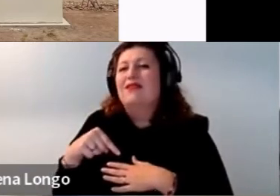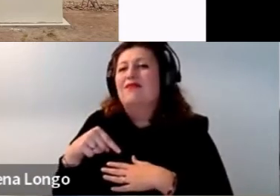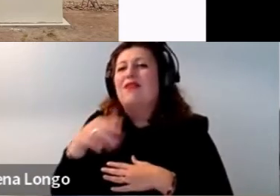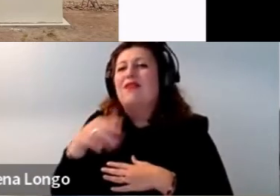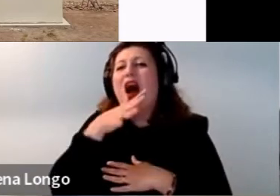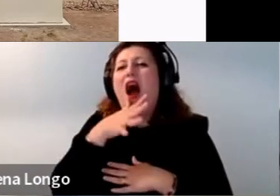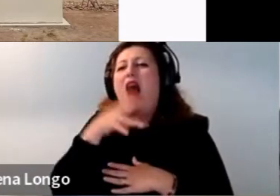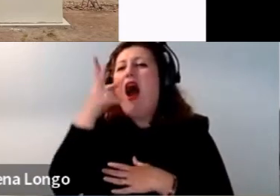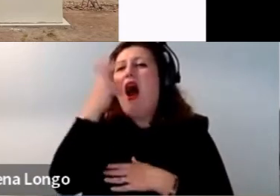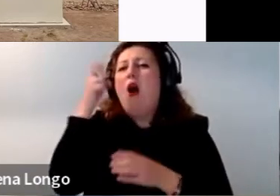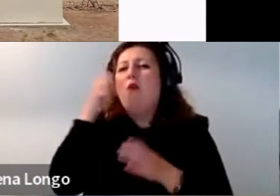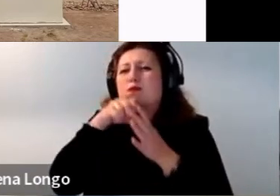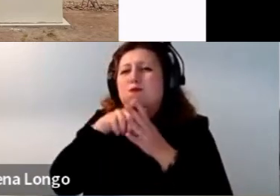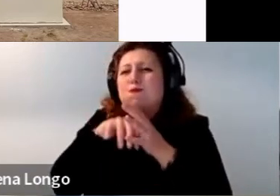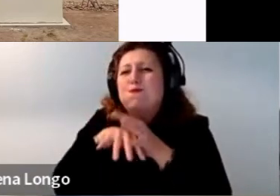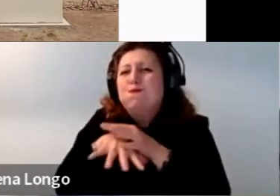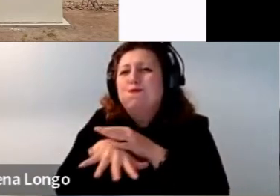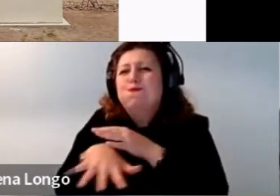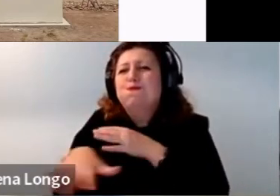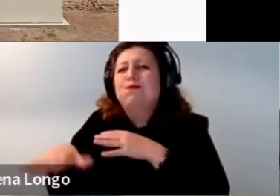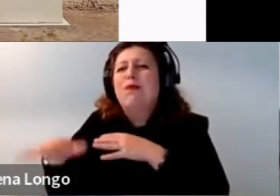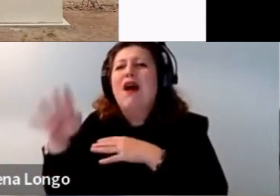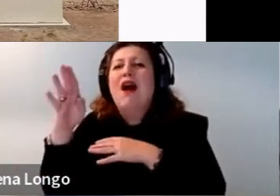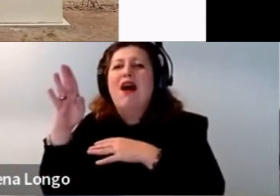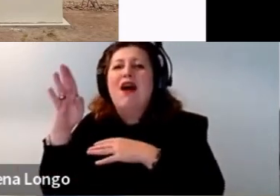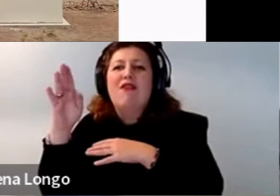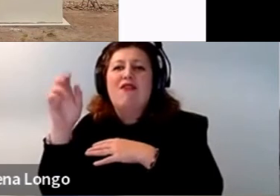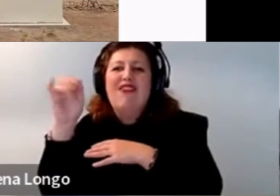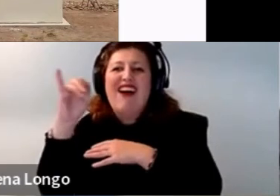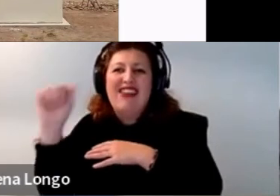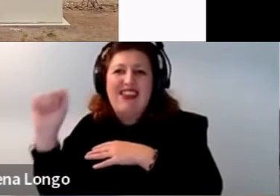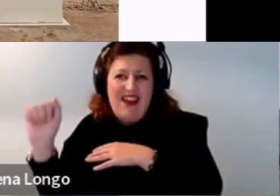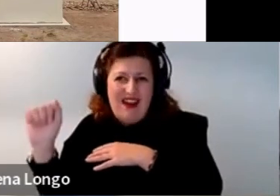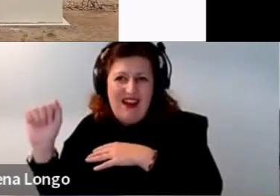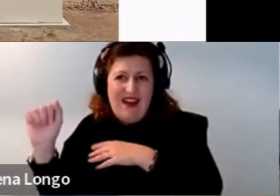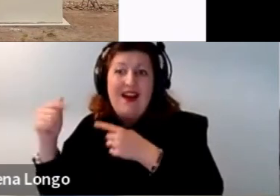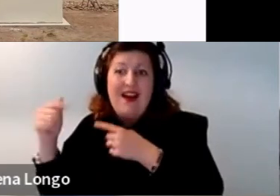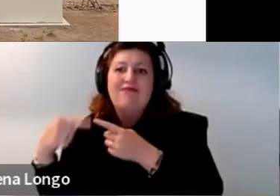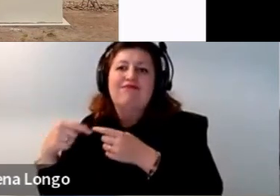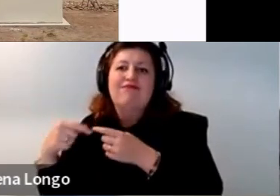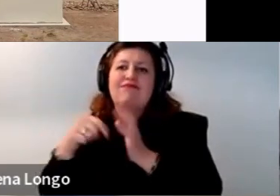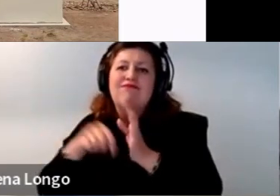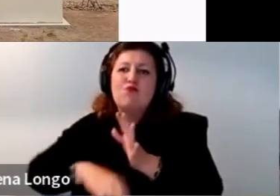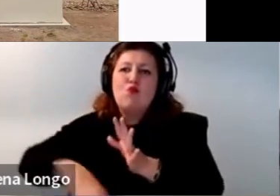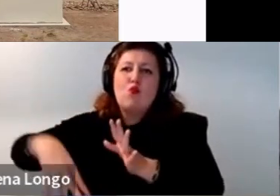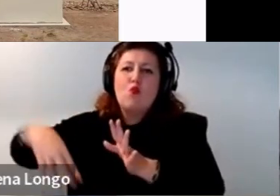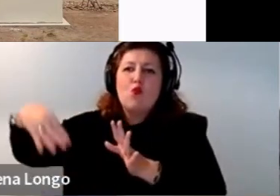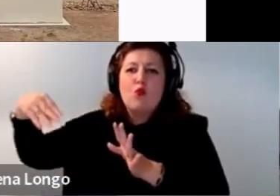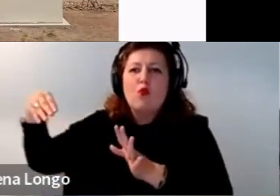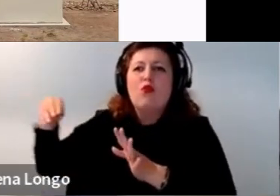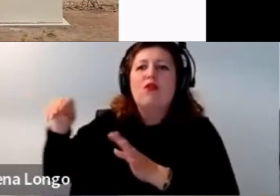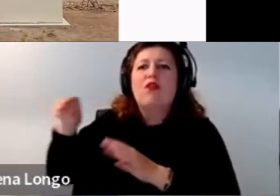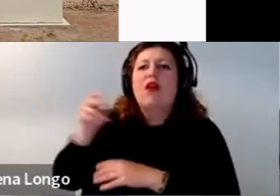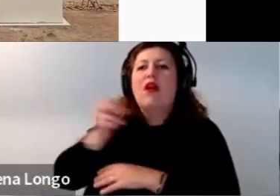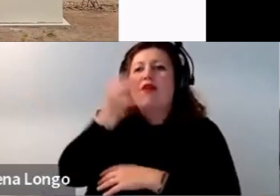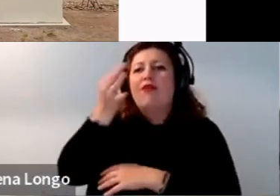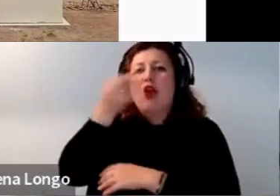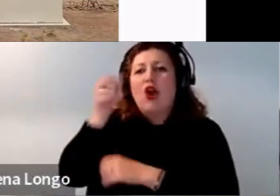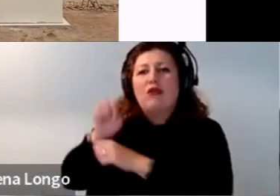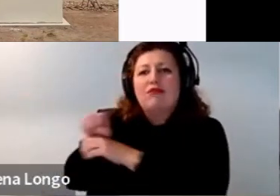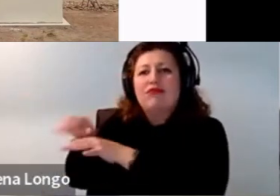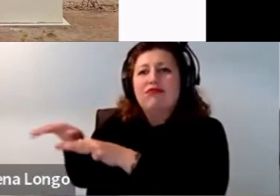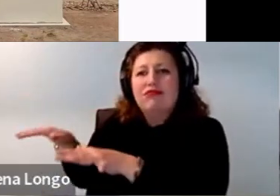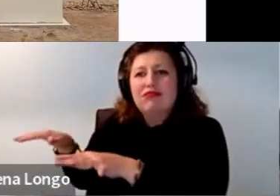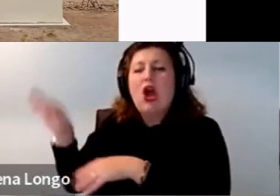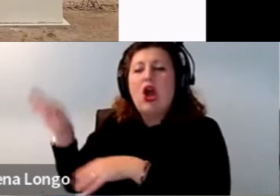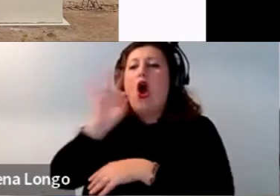nere sostanzialmente finiscono nella faglia e poi è l'acqua che si dà alle piante o, come in questi casi, si ricava dal pozzo e